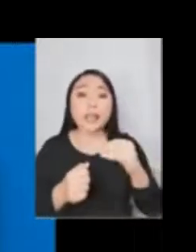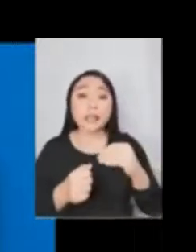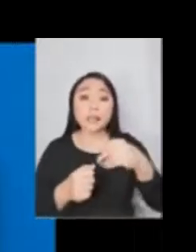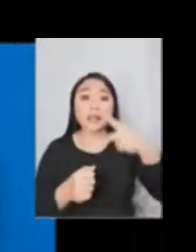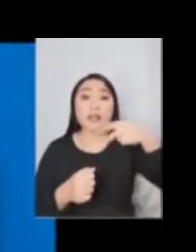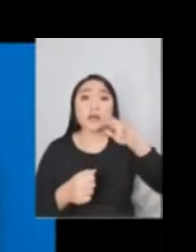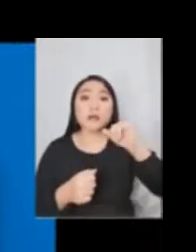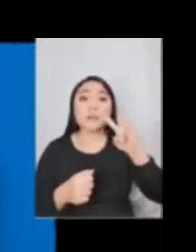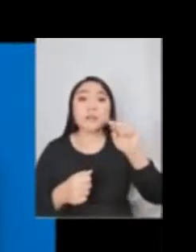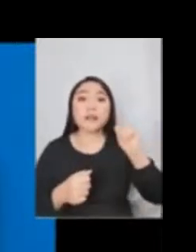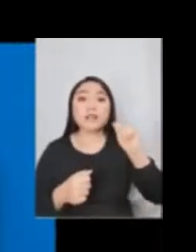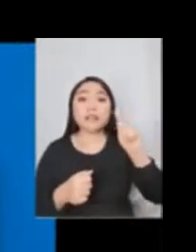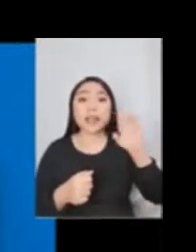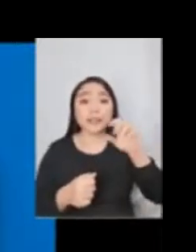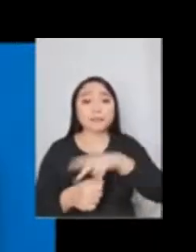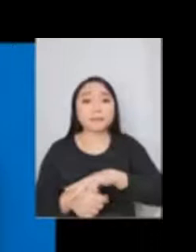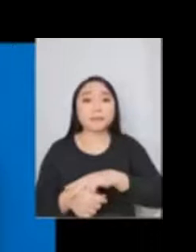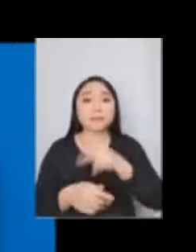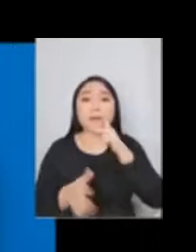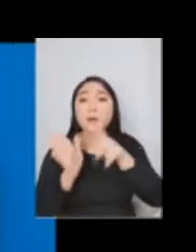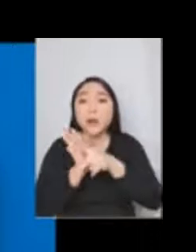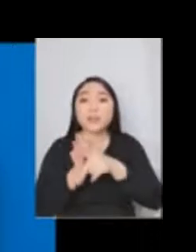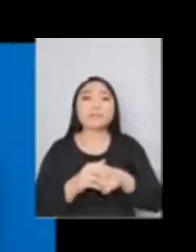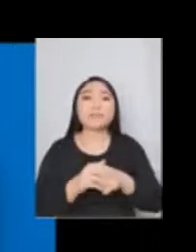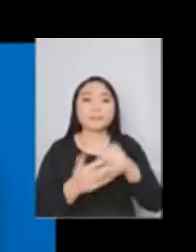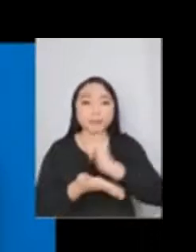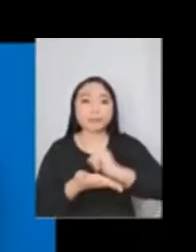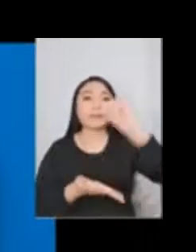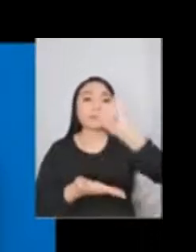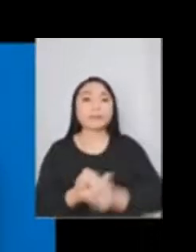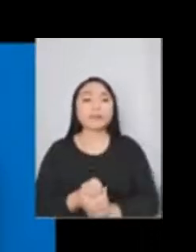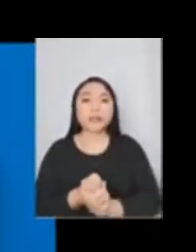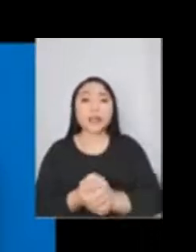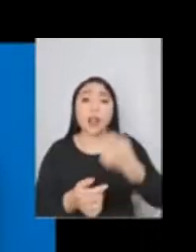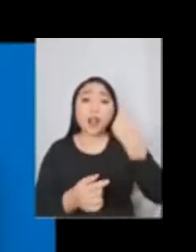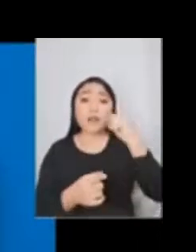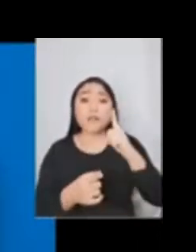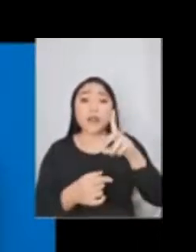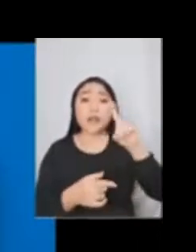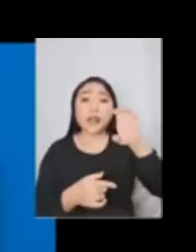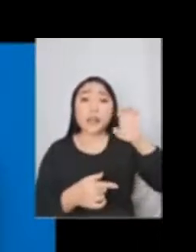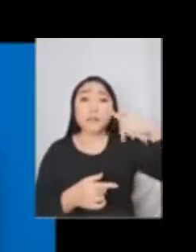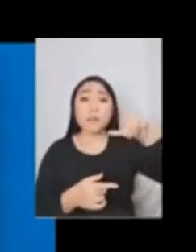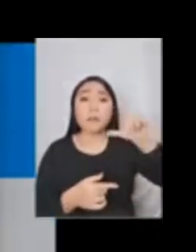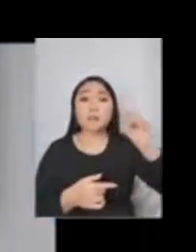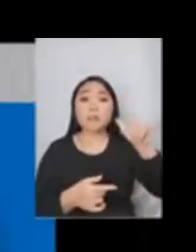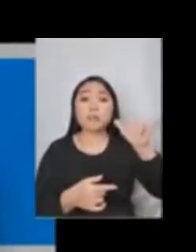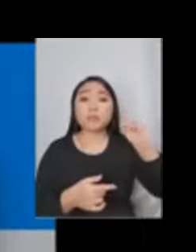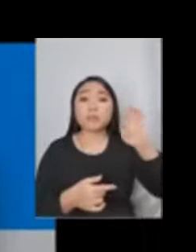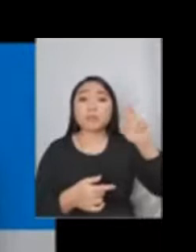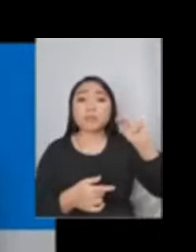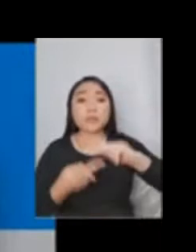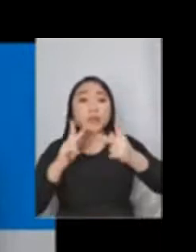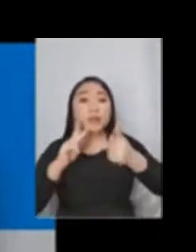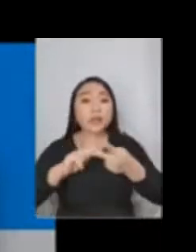private institutions na tumutulong sa atin madala ito sa mga nangangailangan or sa kanilang mismong beneficiary.